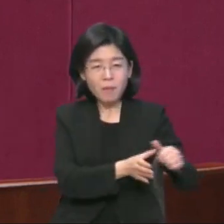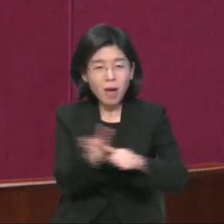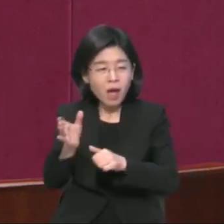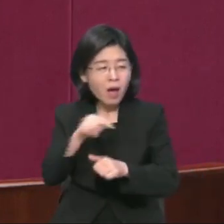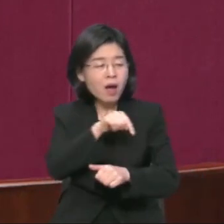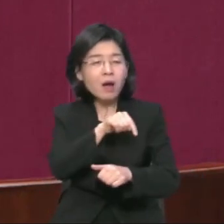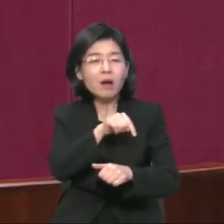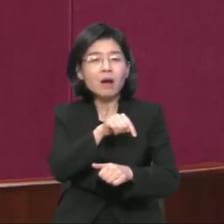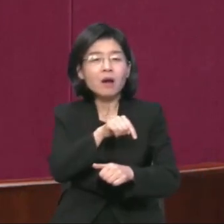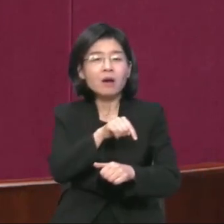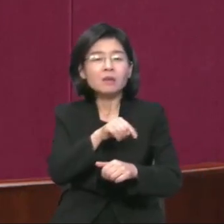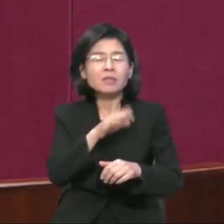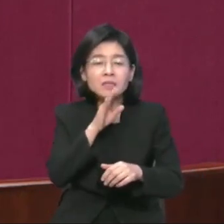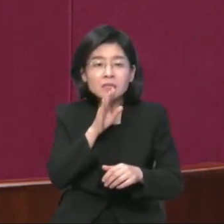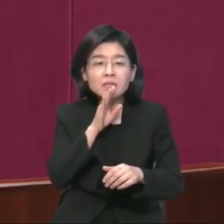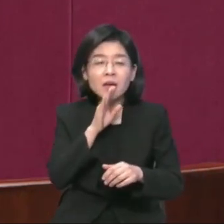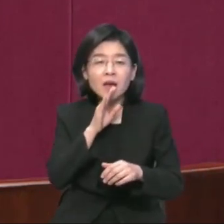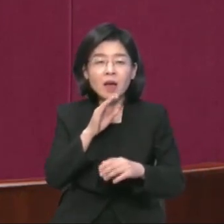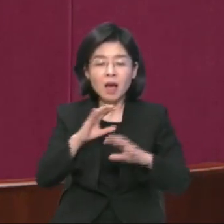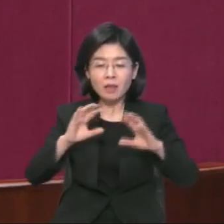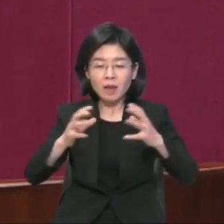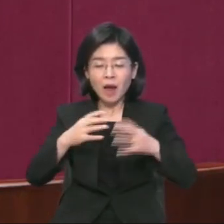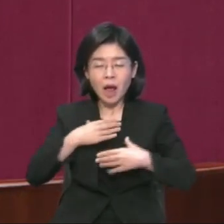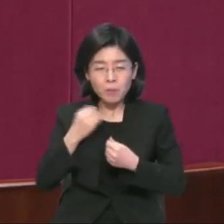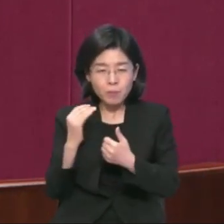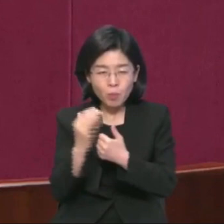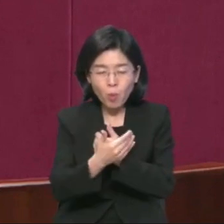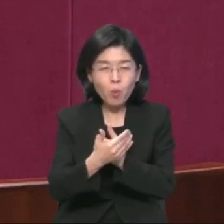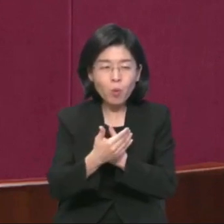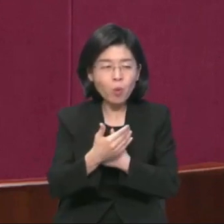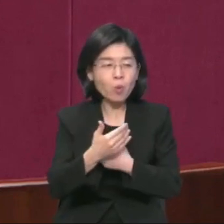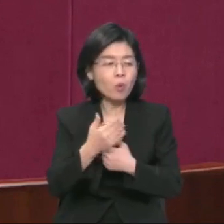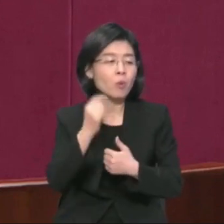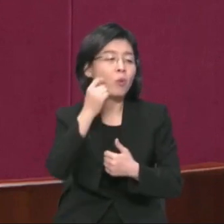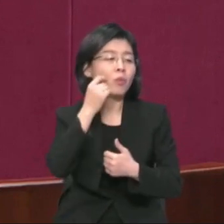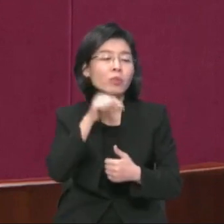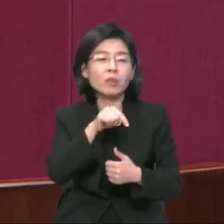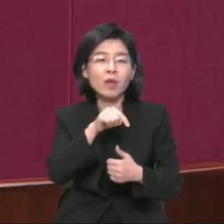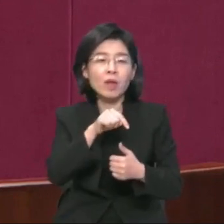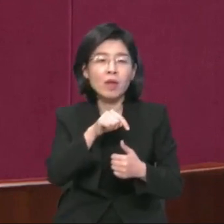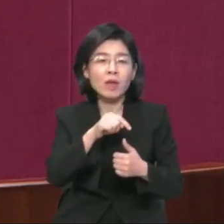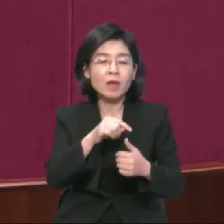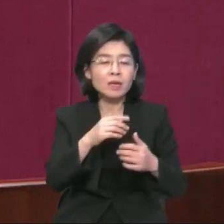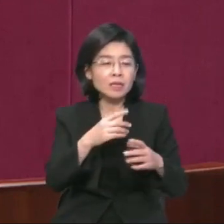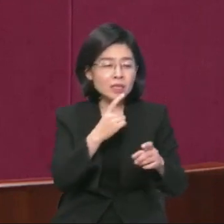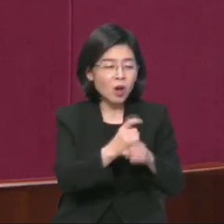이것이야말로 우리 안보에 해를 끼치는 이적 행위가 아니고 무엇이겠습니까?